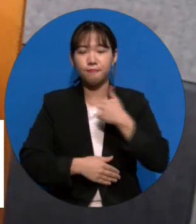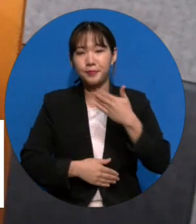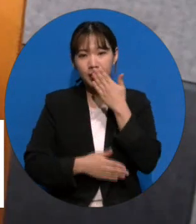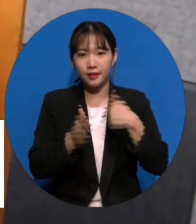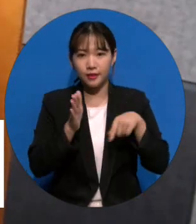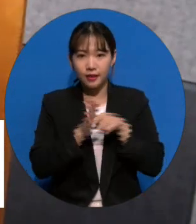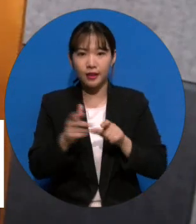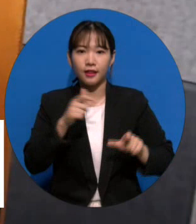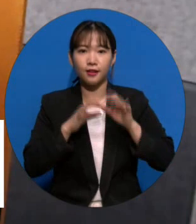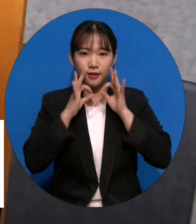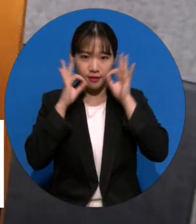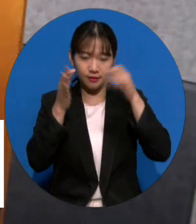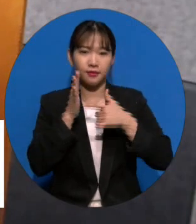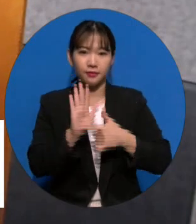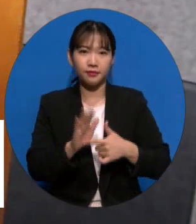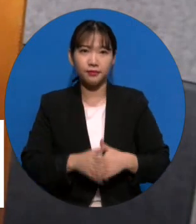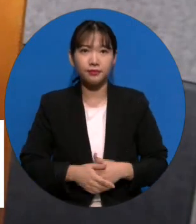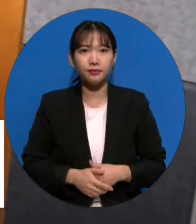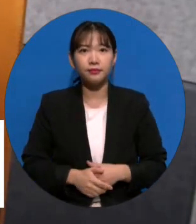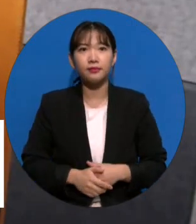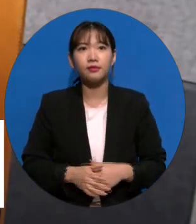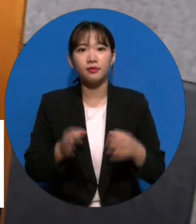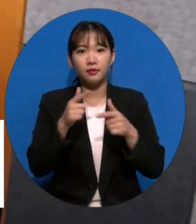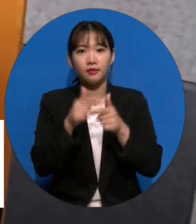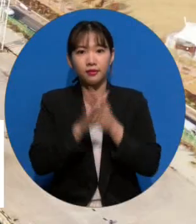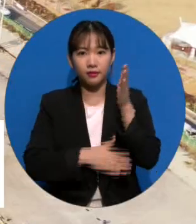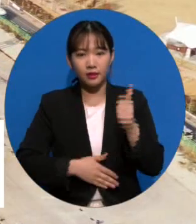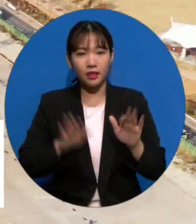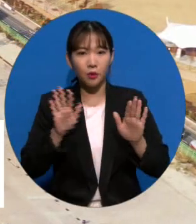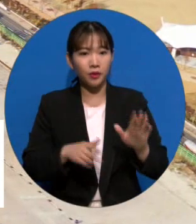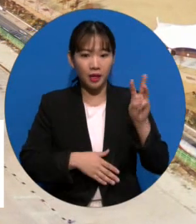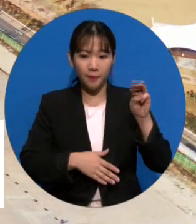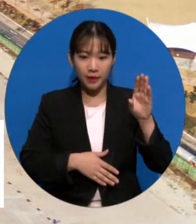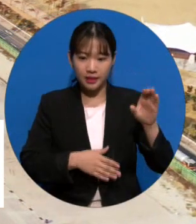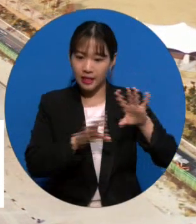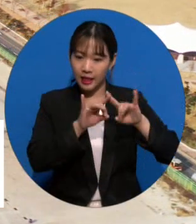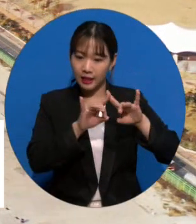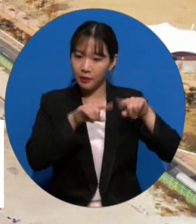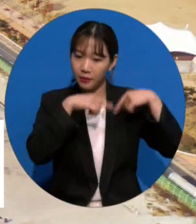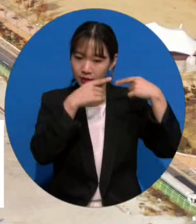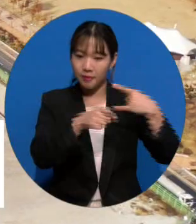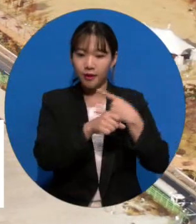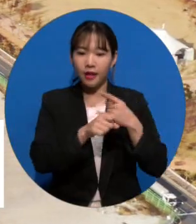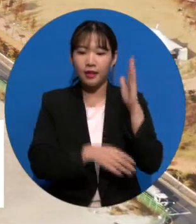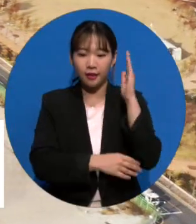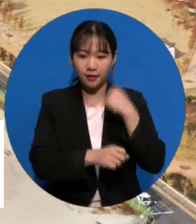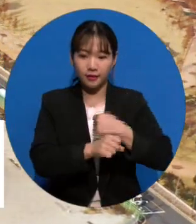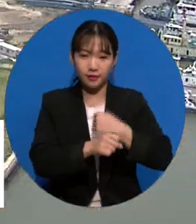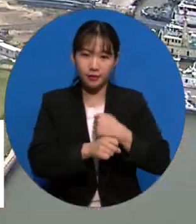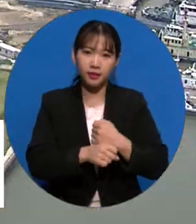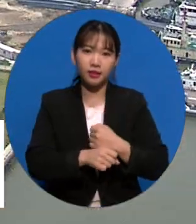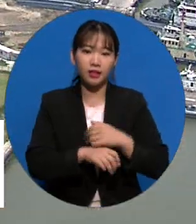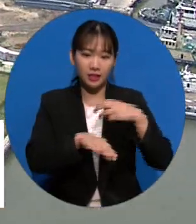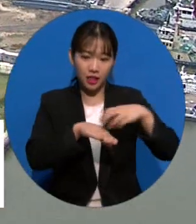있도록 더욱 노력하겠다 고 밝혔습니다 김종식 목포 시장은 오늘 mbc 보도 시사 낭만 항구 에 출연해 이같이 말하고